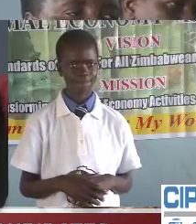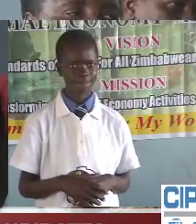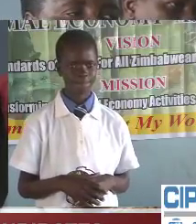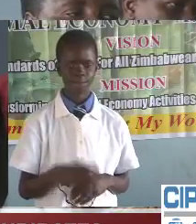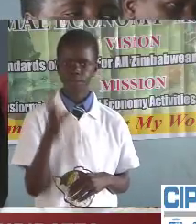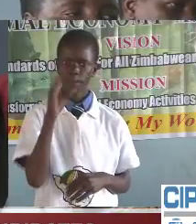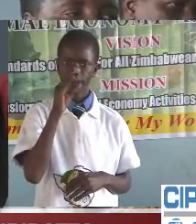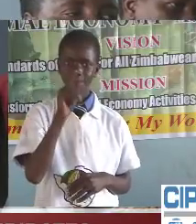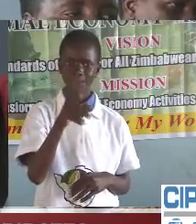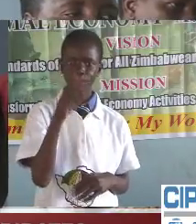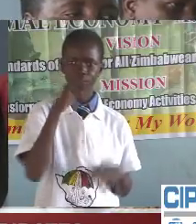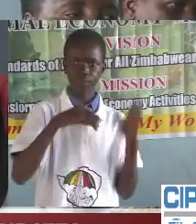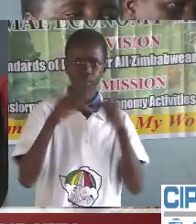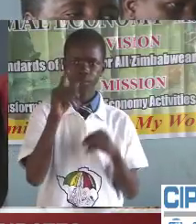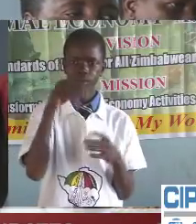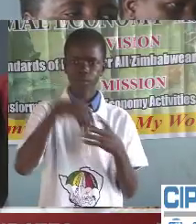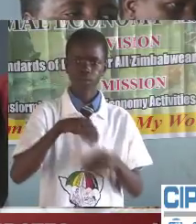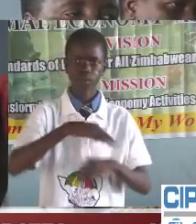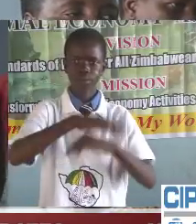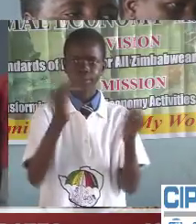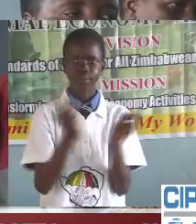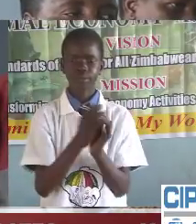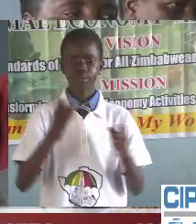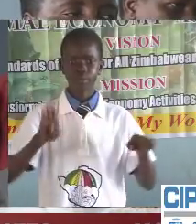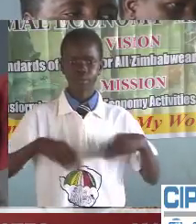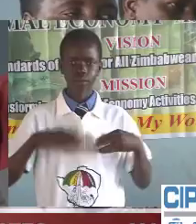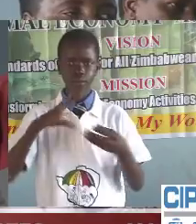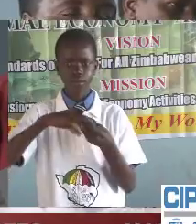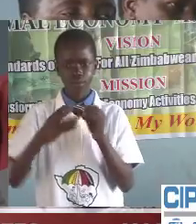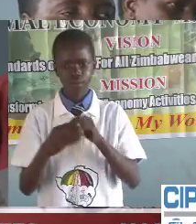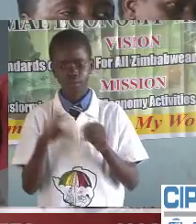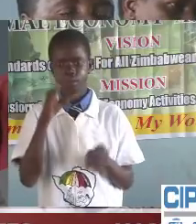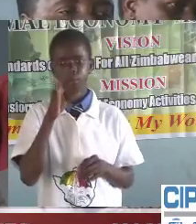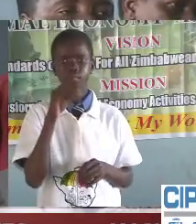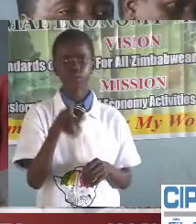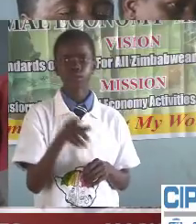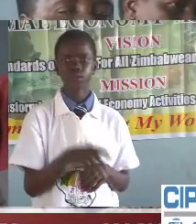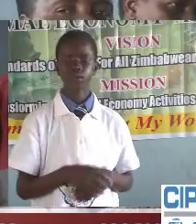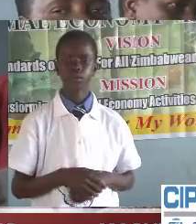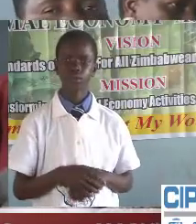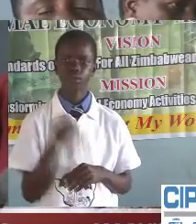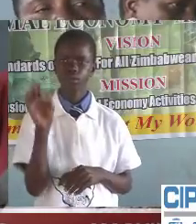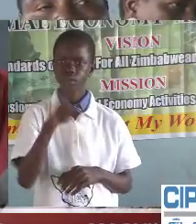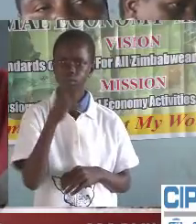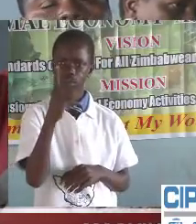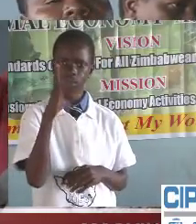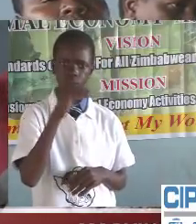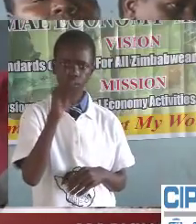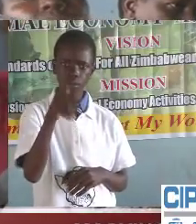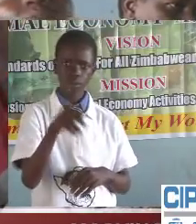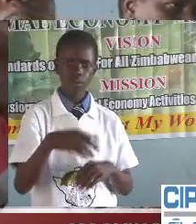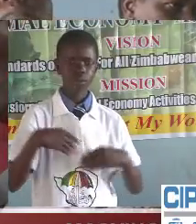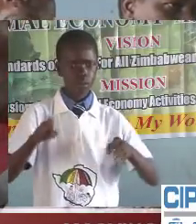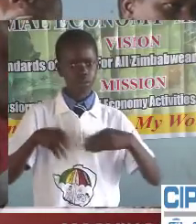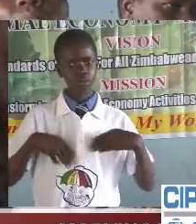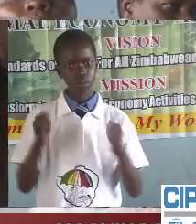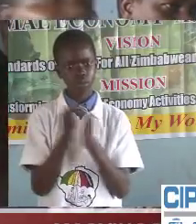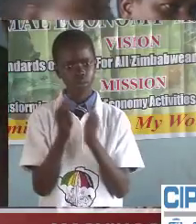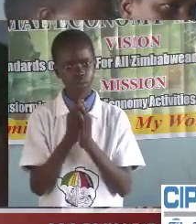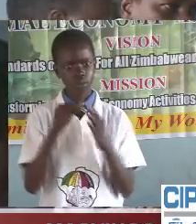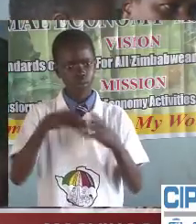Ndo zvimwe zvandinoti muchidimbu tingangogadzisa nyaya iyoyo. Pamwe pacho ndepokuti tichazama